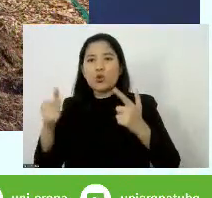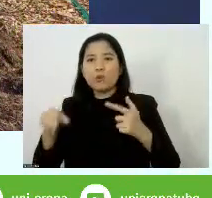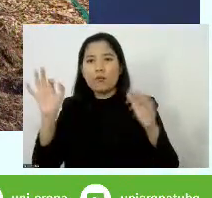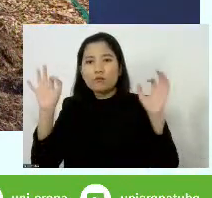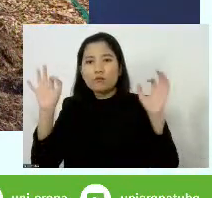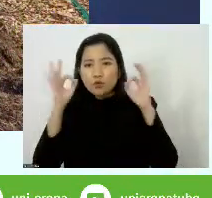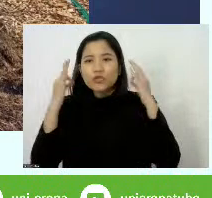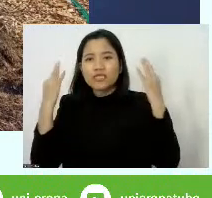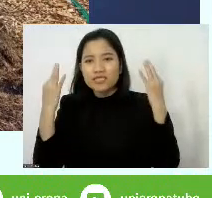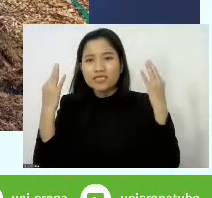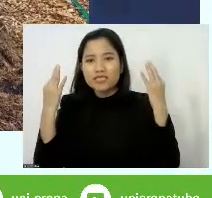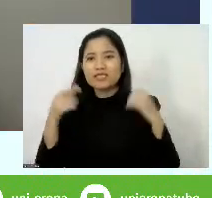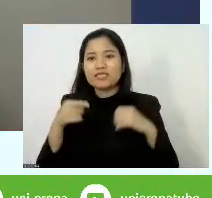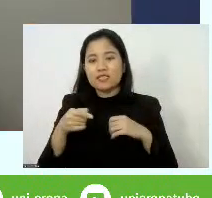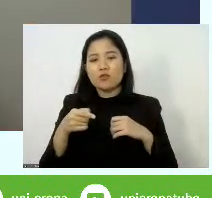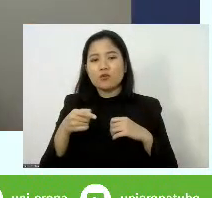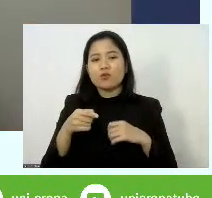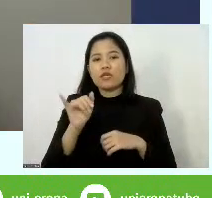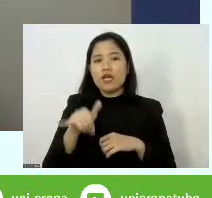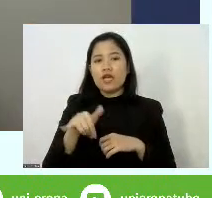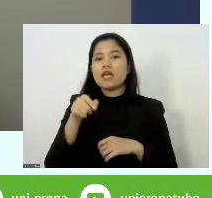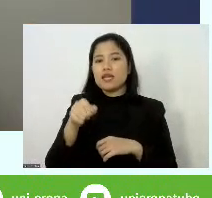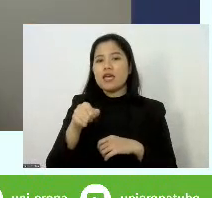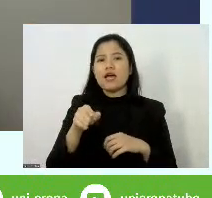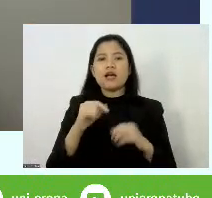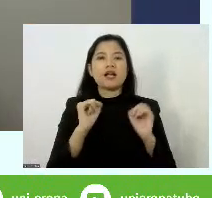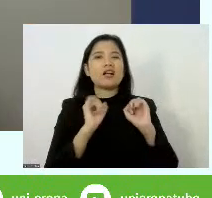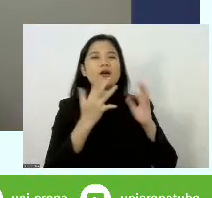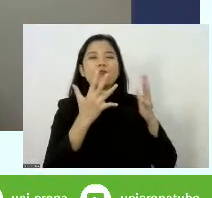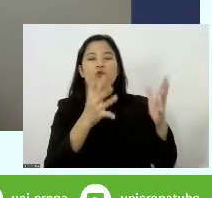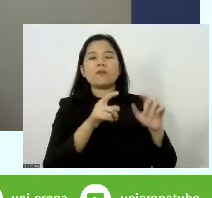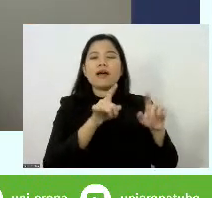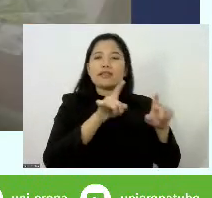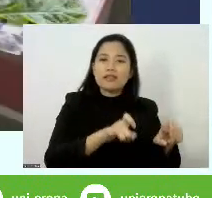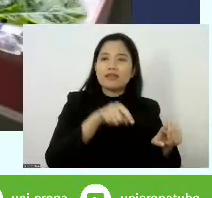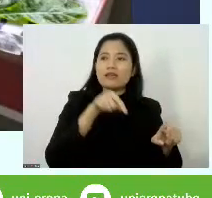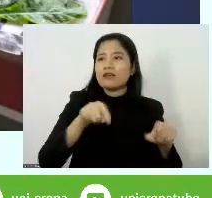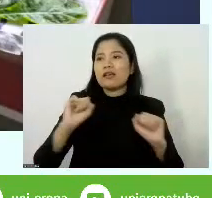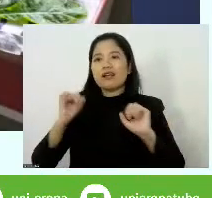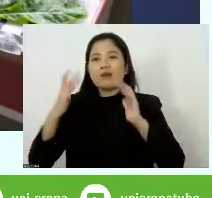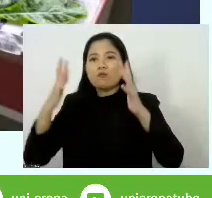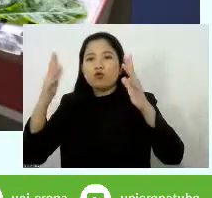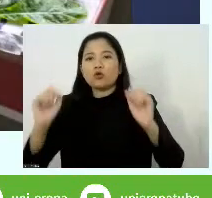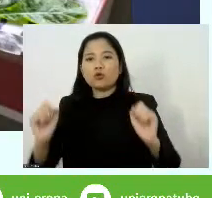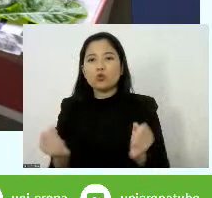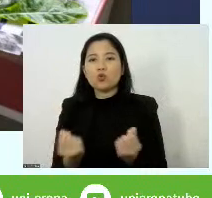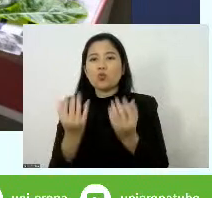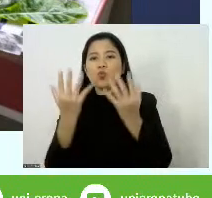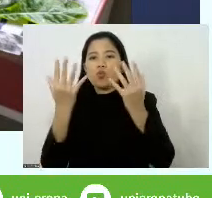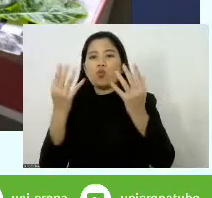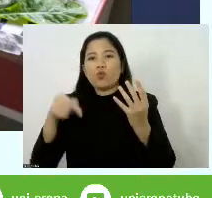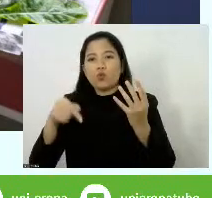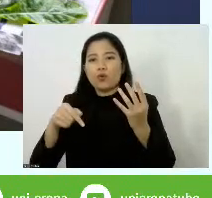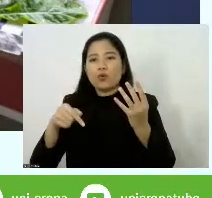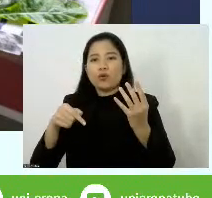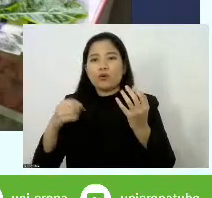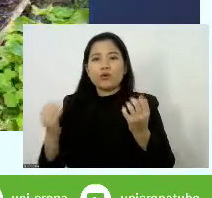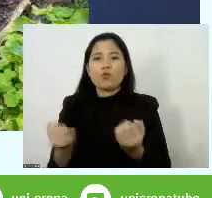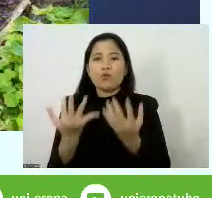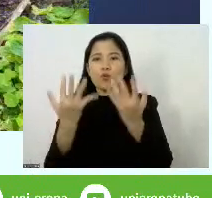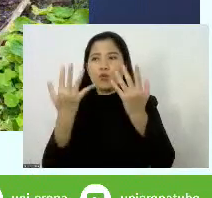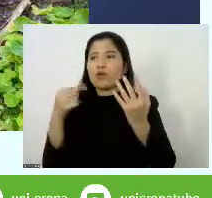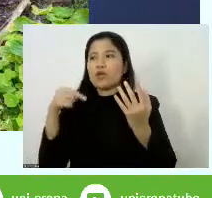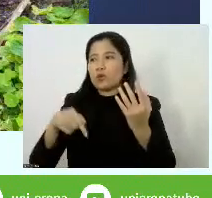kayanya kebunnya mati adalah kegunaan tombol Dan ini juga secara apa ya lebih